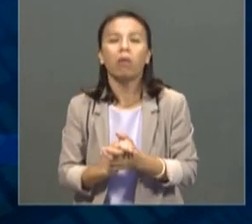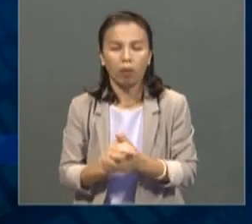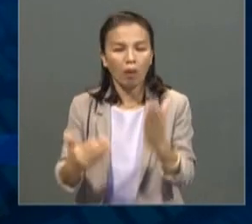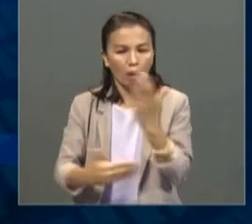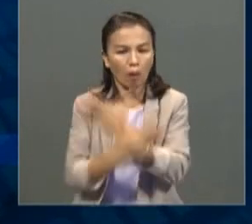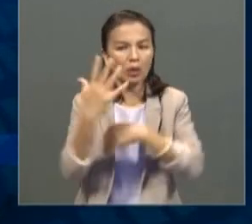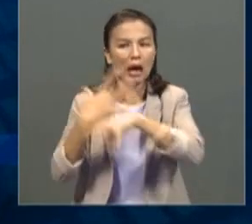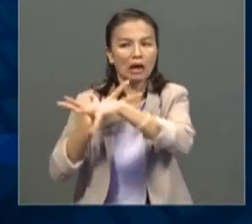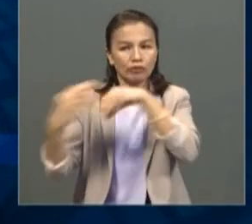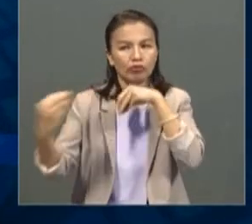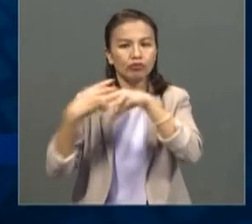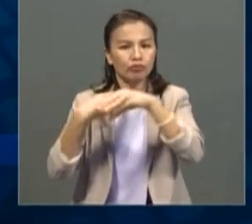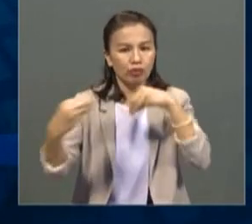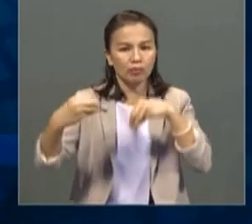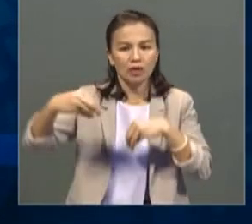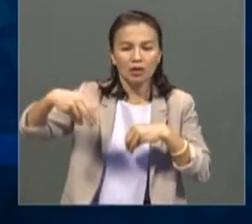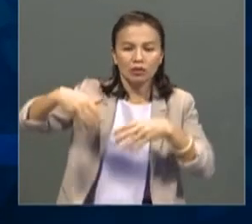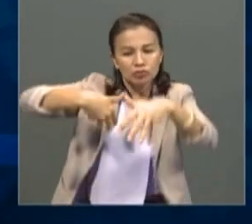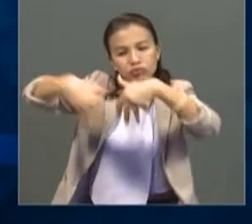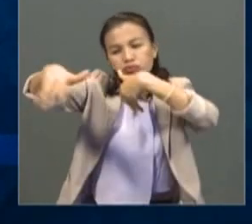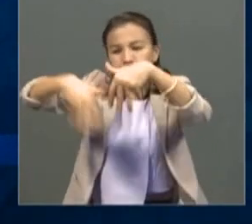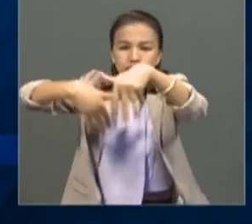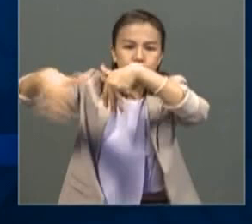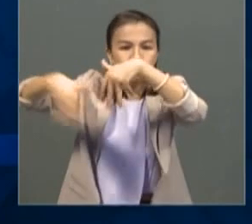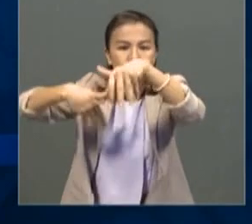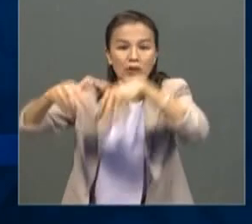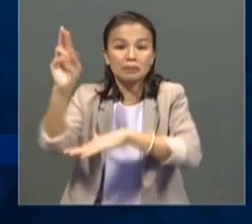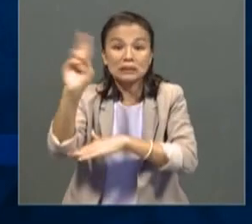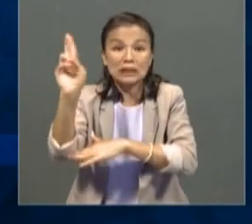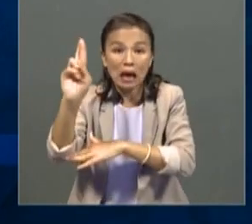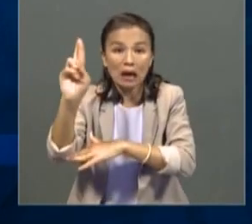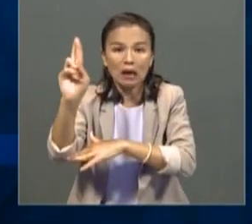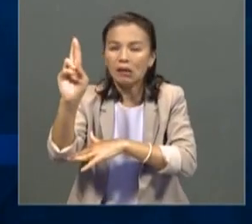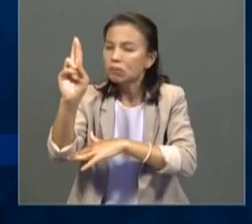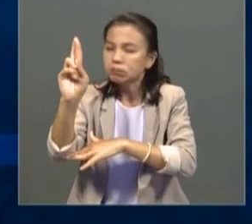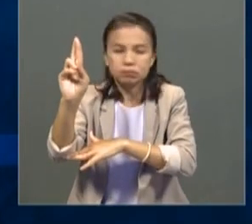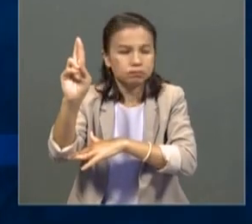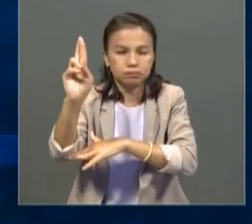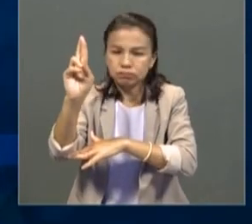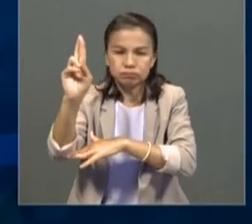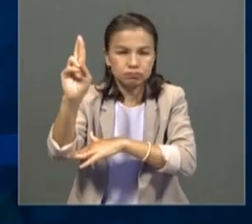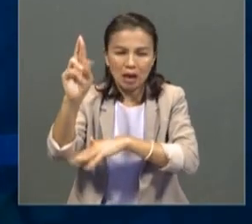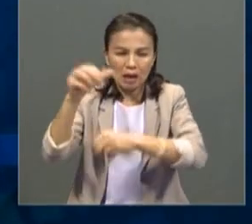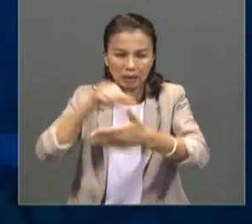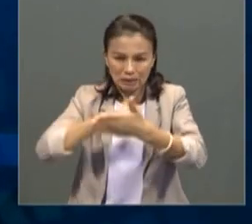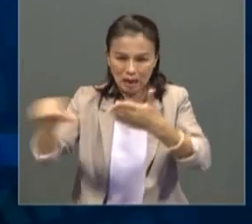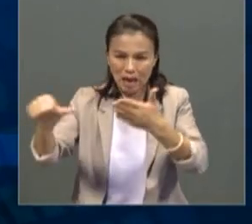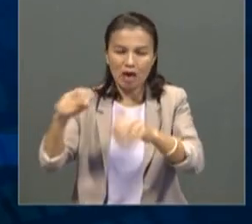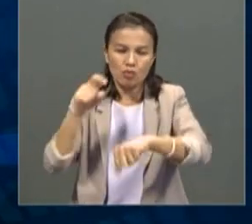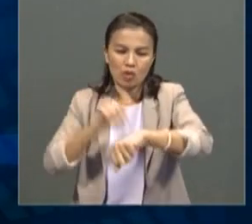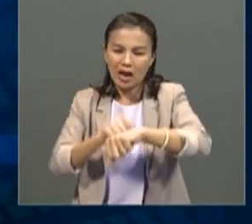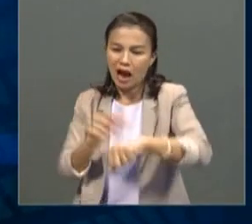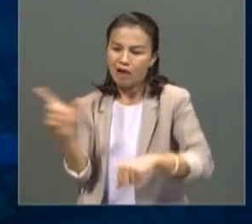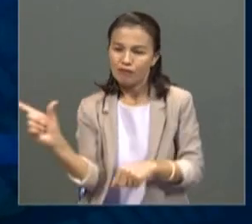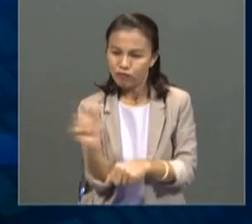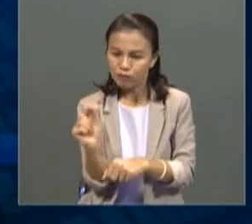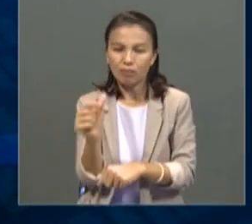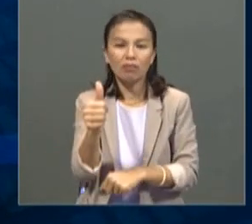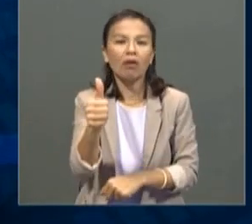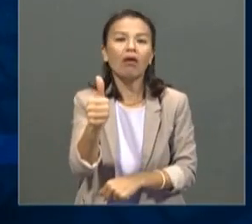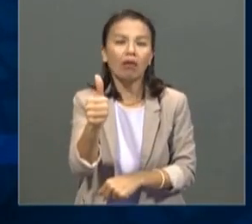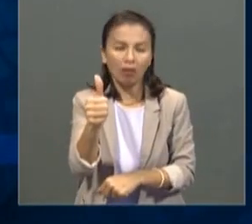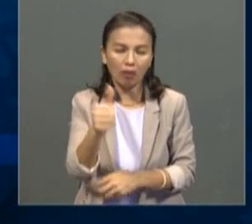သွားစားတာပါညာဒါတွေအဆင်မပြေဘူးပေါ့နော်။ဒါကြောင့်မလို့နေ့လယ်စာထမင်းစားချိန်